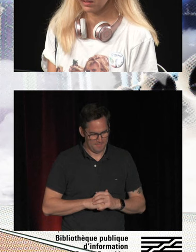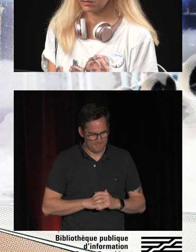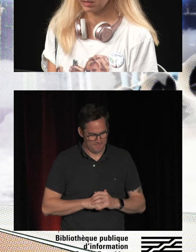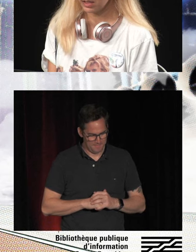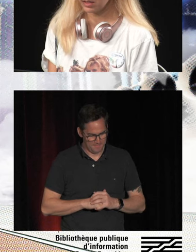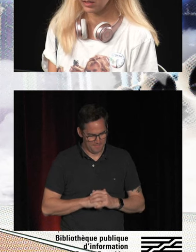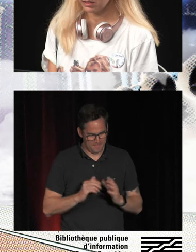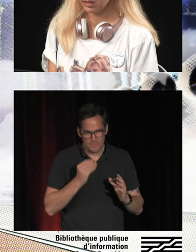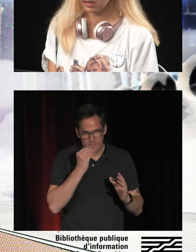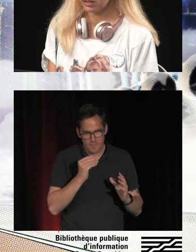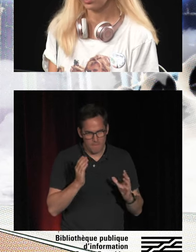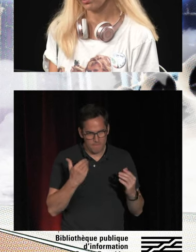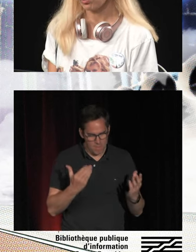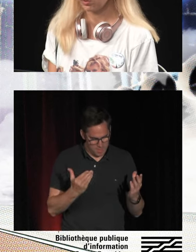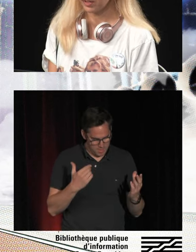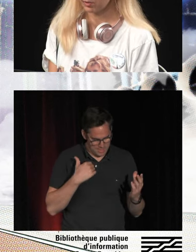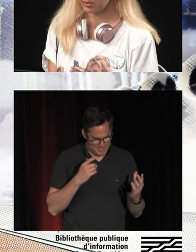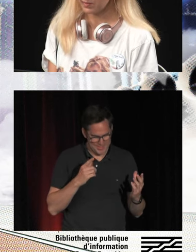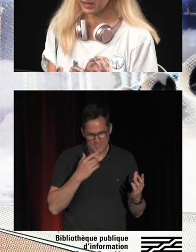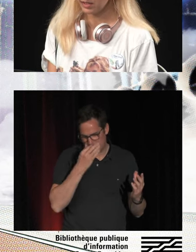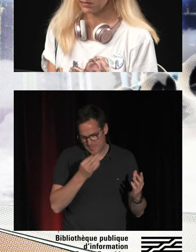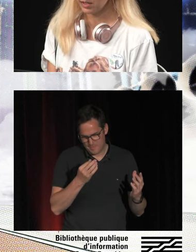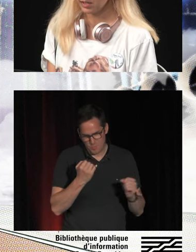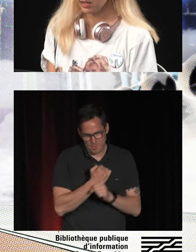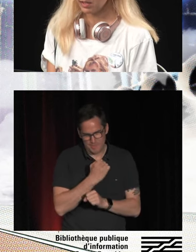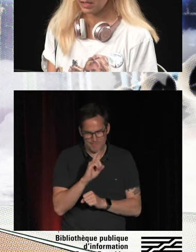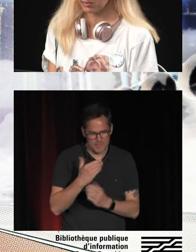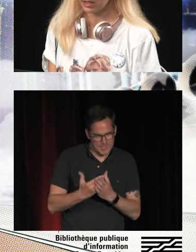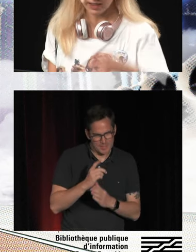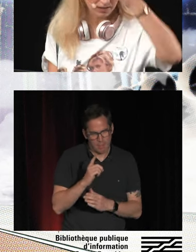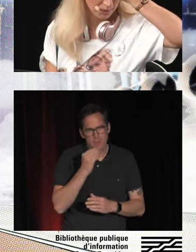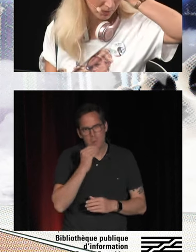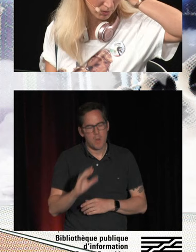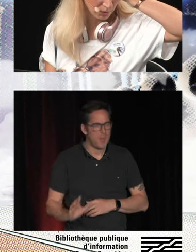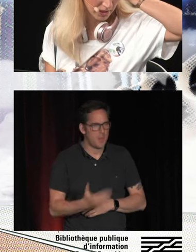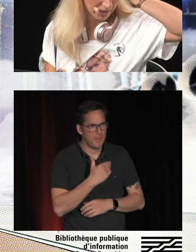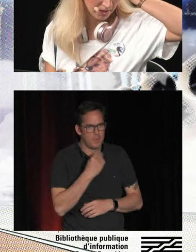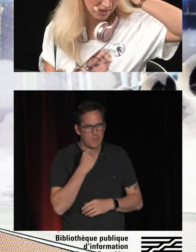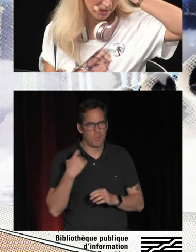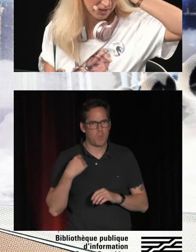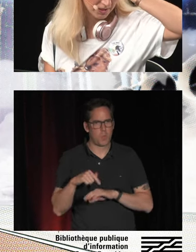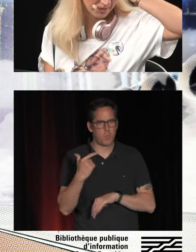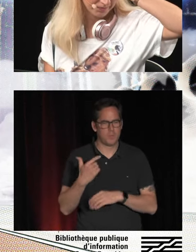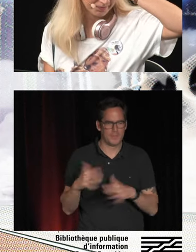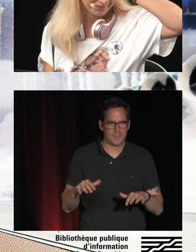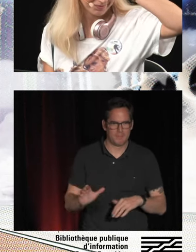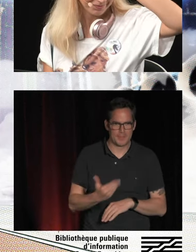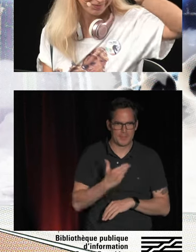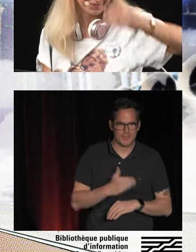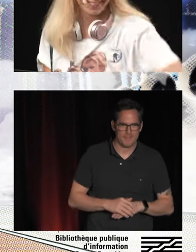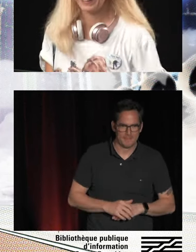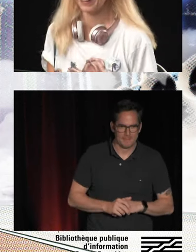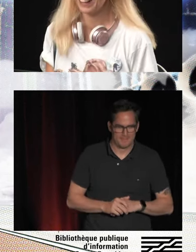Merci, voilà. Non, j'aurais dû faire l'autre, c'est pas grave. C'est bon, allez, hop, niveau 12 clear.